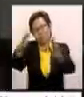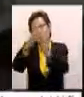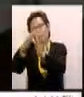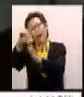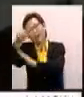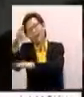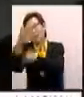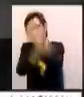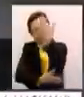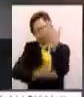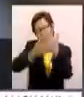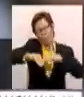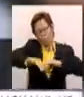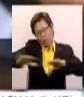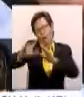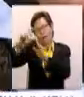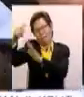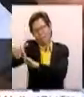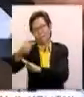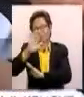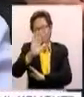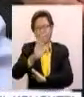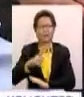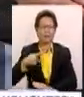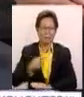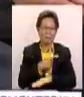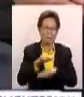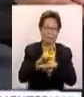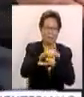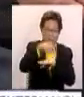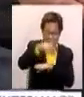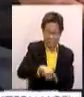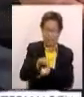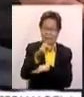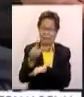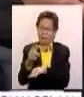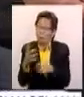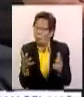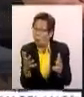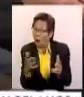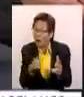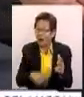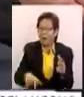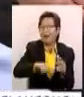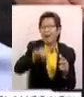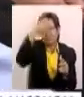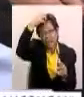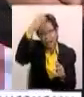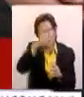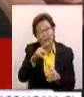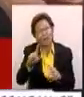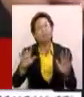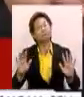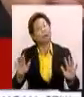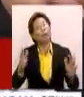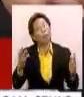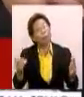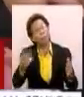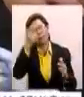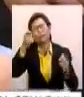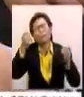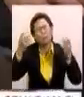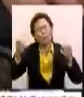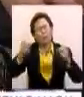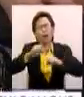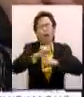lain seluruh negara. Kita hanya bermula di Lembah Klang. Why Lembah Klang? Mengapa Why Klang Valley? First of all, sebab